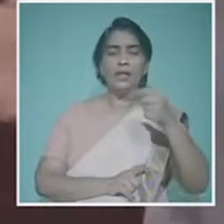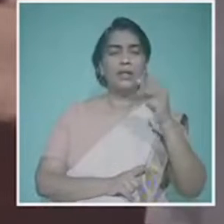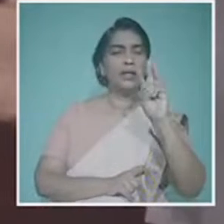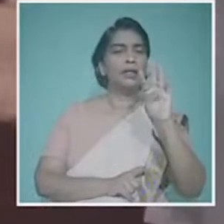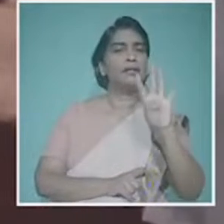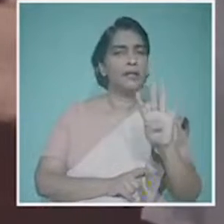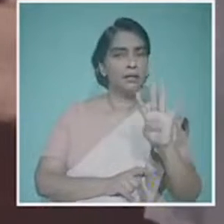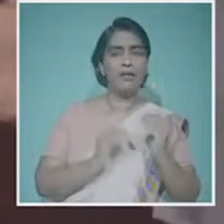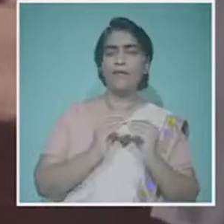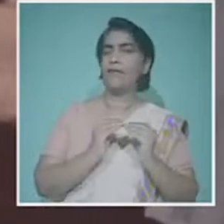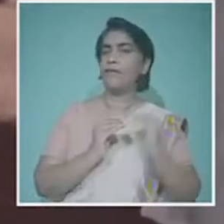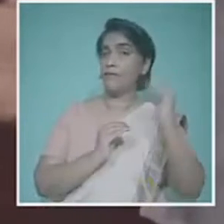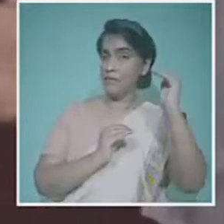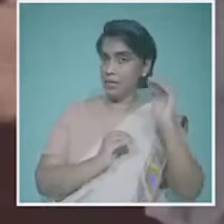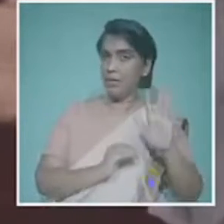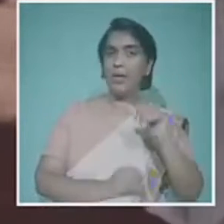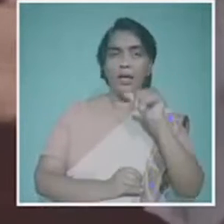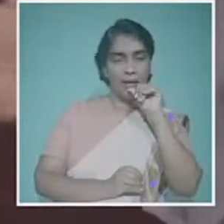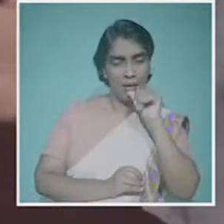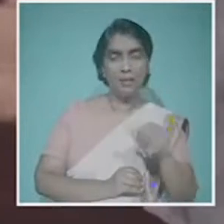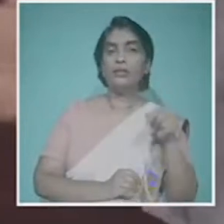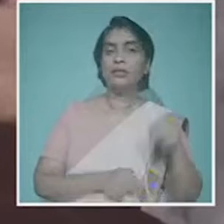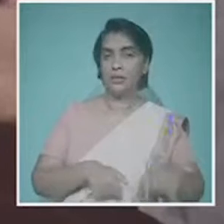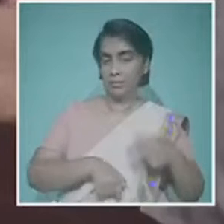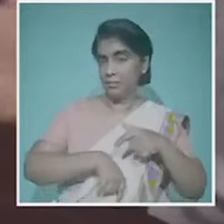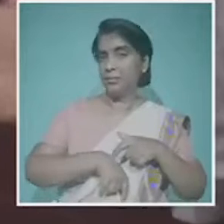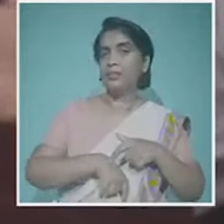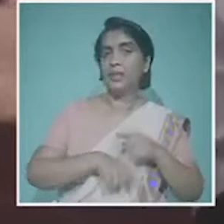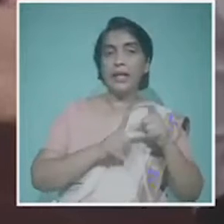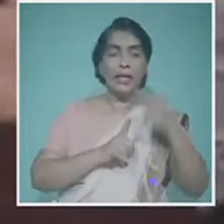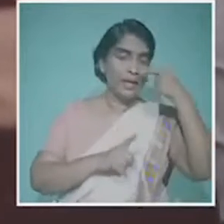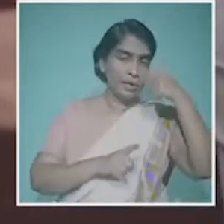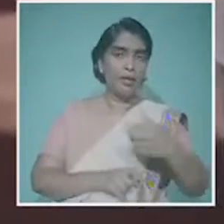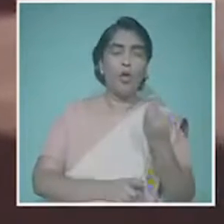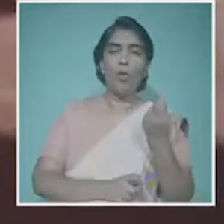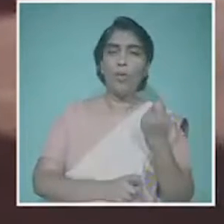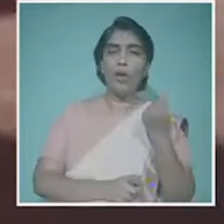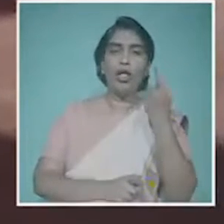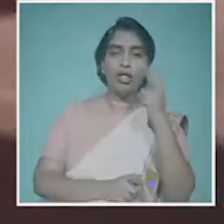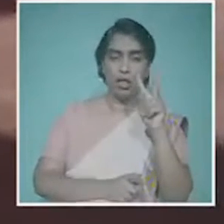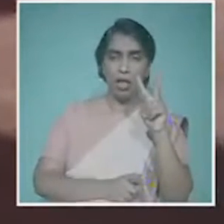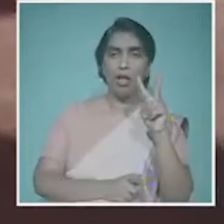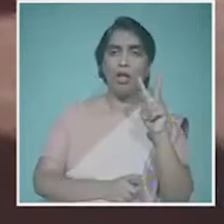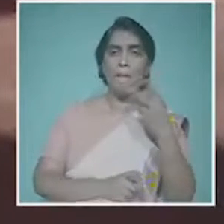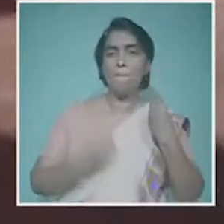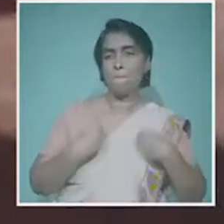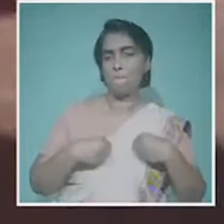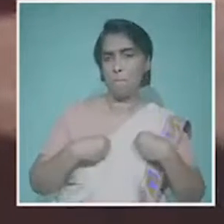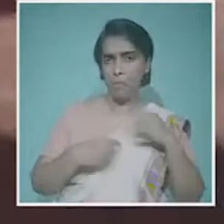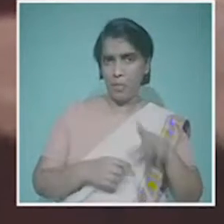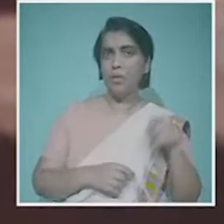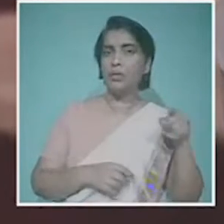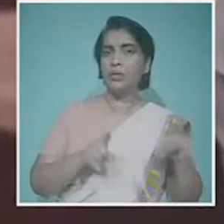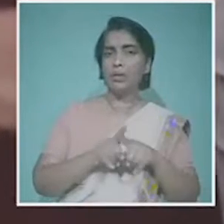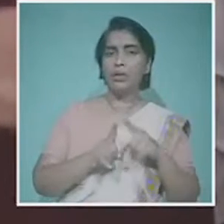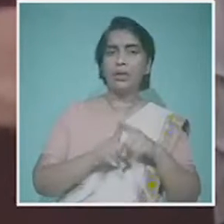දක්වා වැඩිවීමක් තියෙනවා. ඇත්තම තත්ත්වේ ගත්තොත් මේ වෙලාවේ ඩීසල් වල රුපියල් 12ක පාඩුවක් තියෙනවා. ඒ